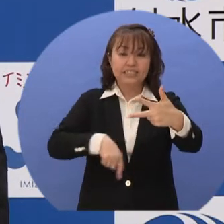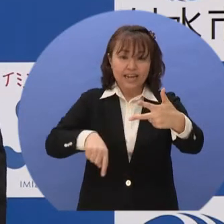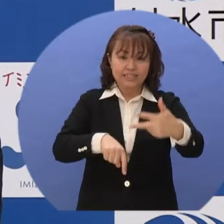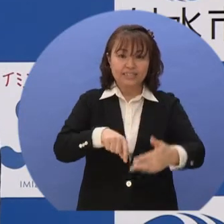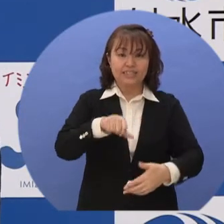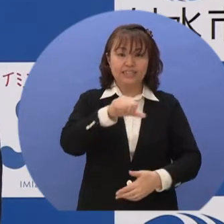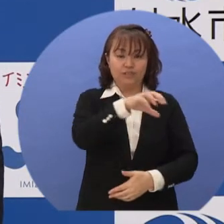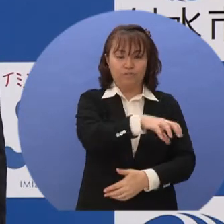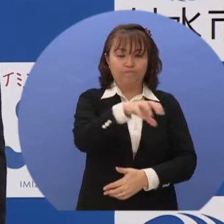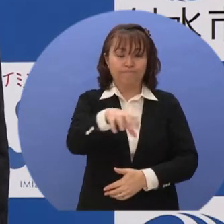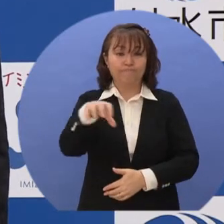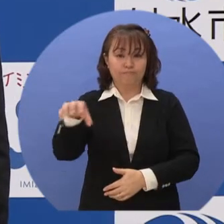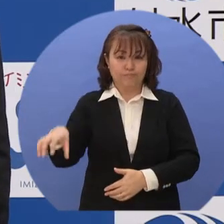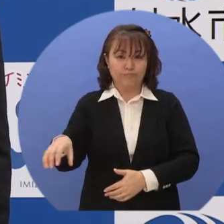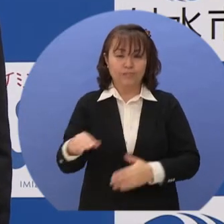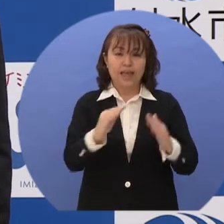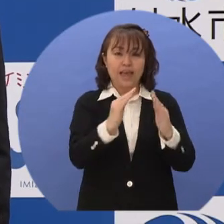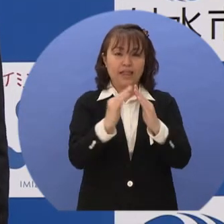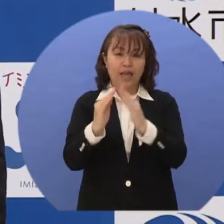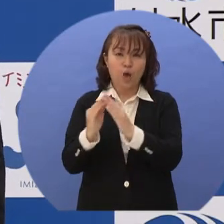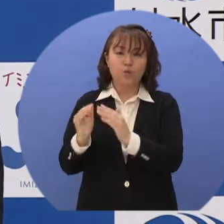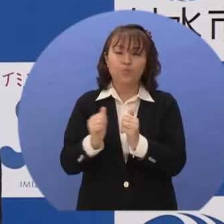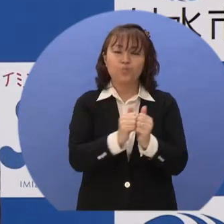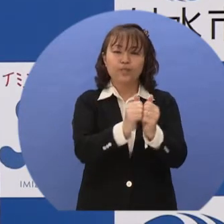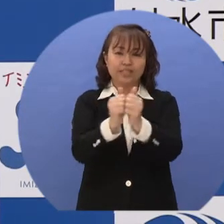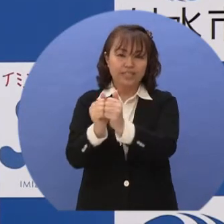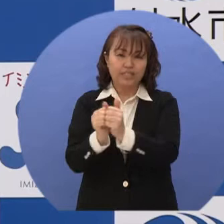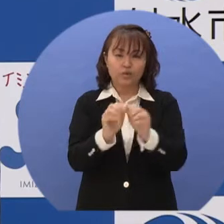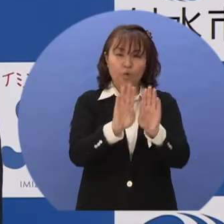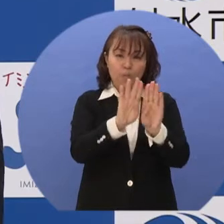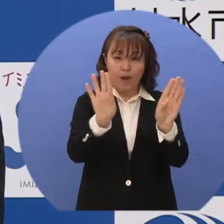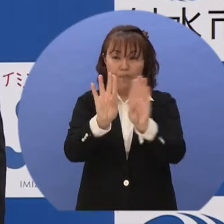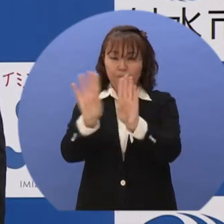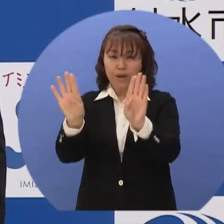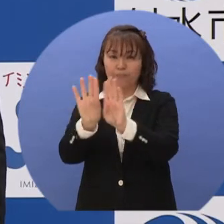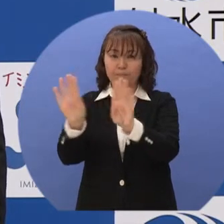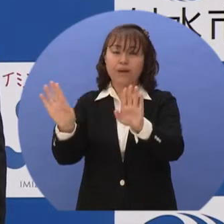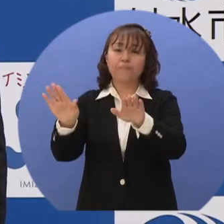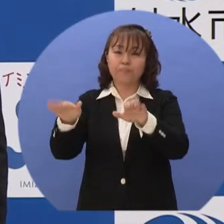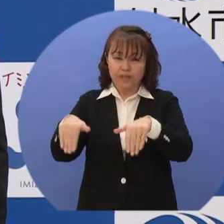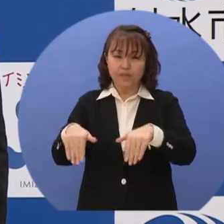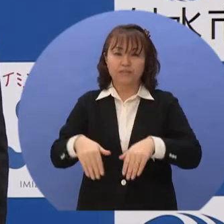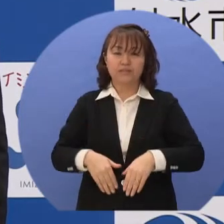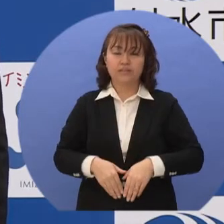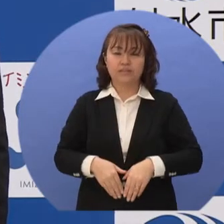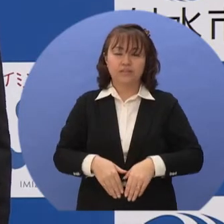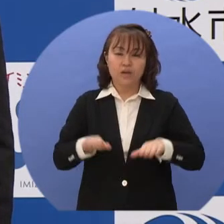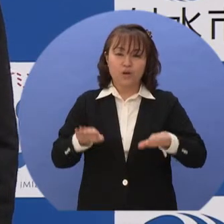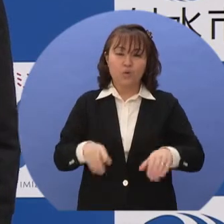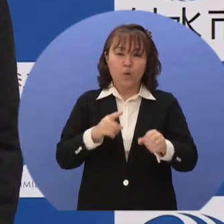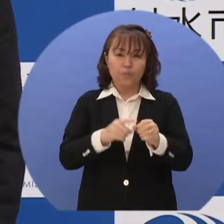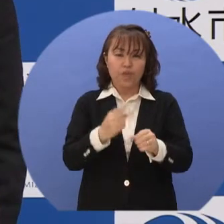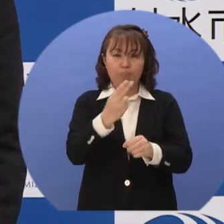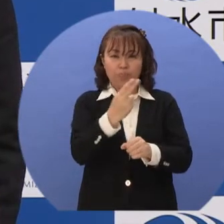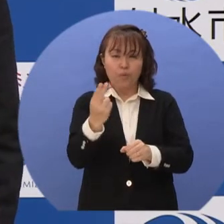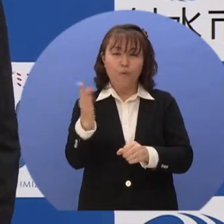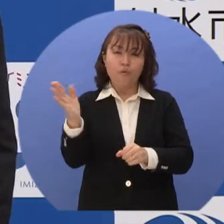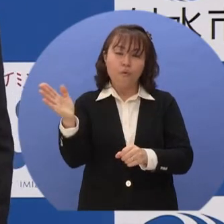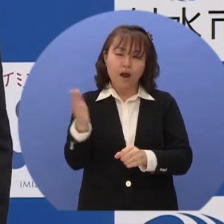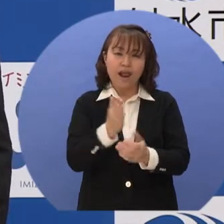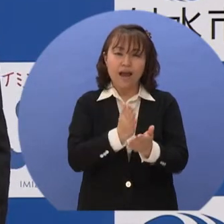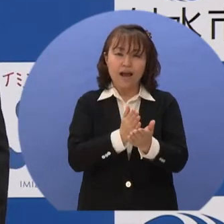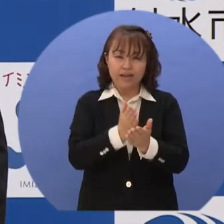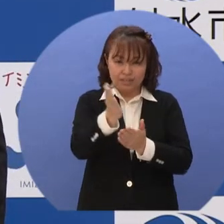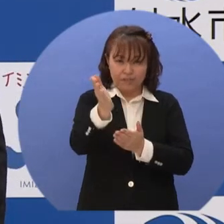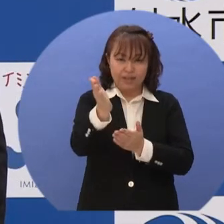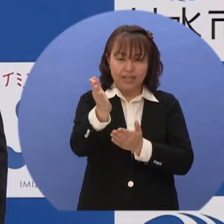えタウンミーティングを開催させていただきましたあのま今年度からスタートをしております第2次